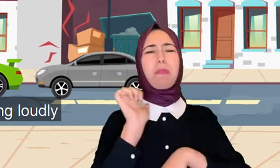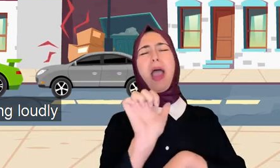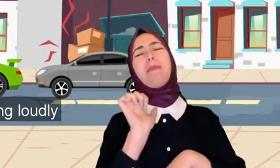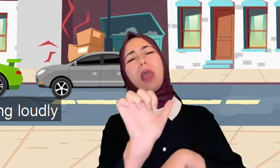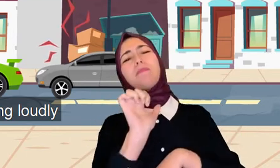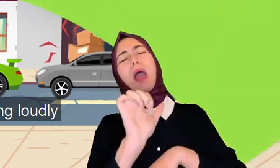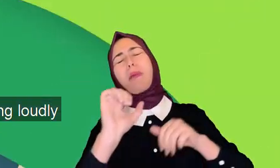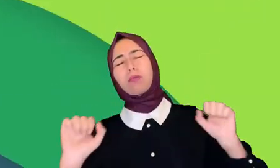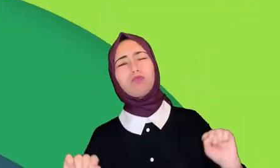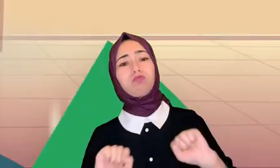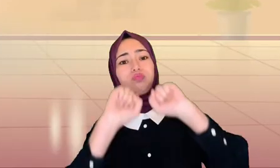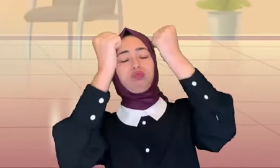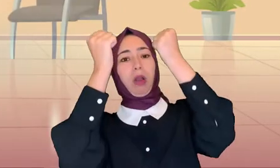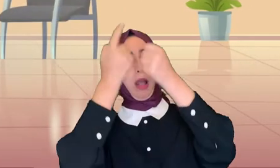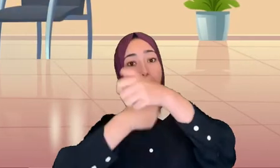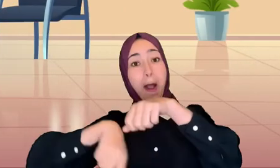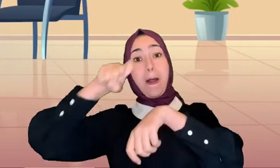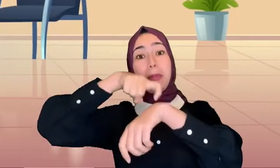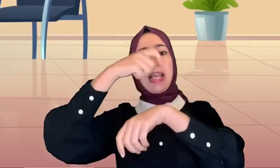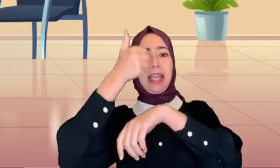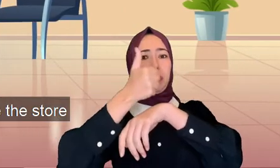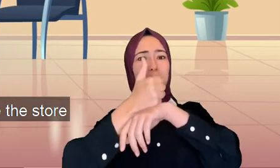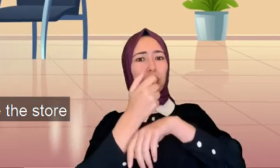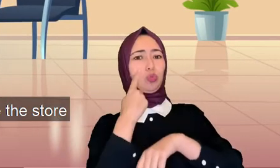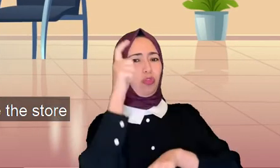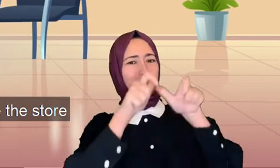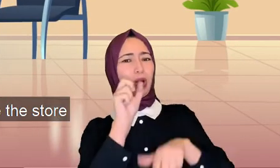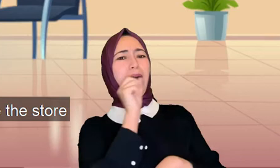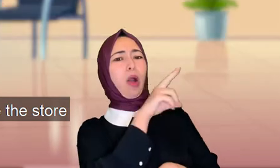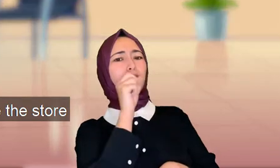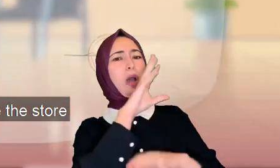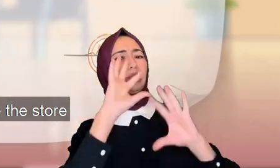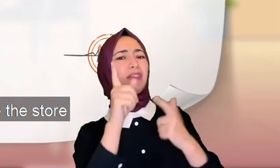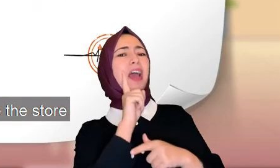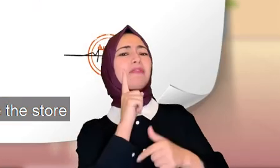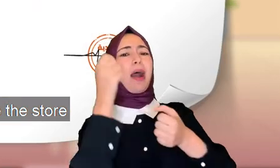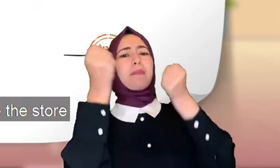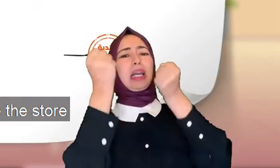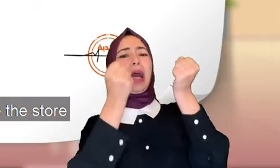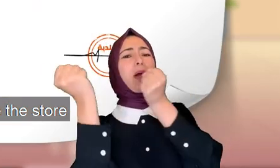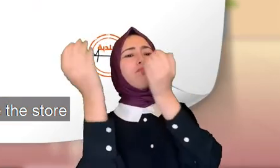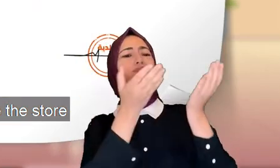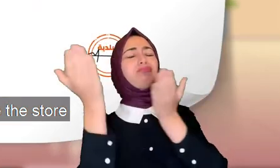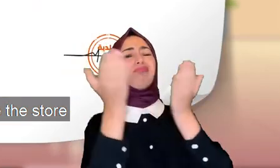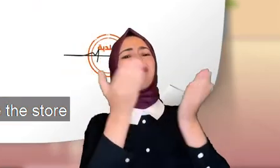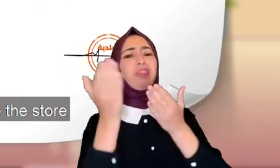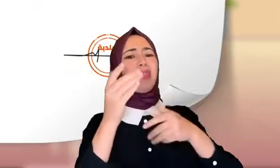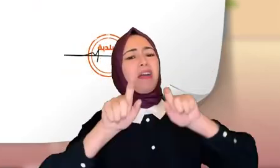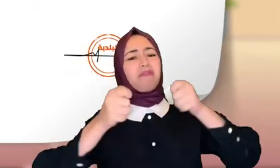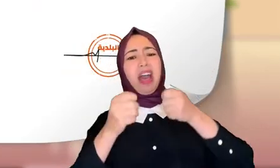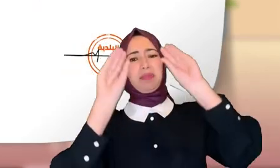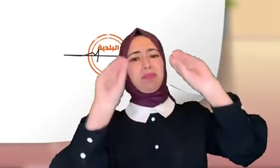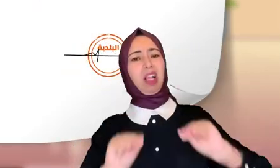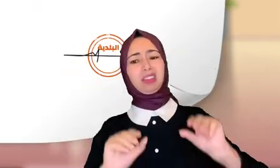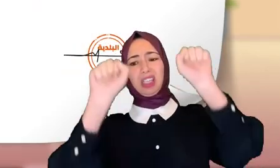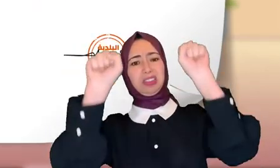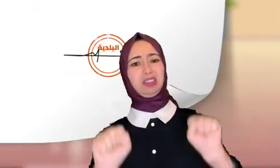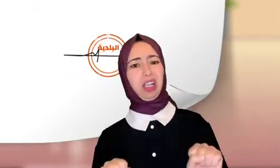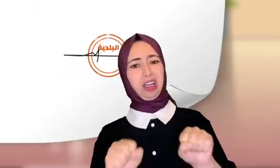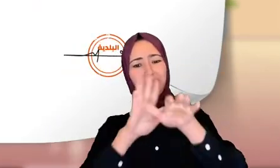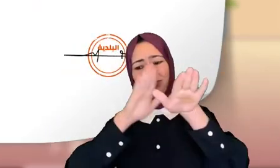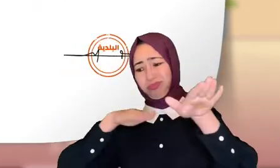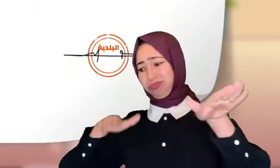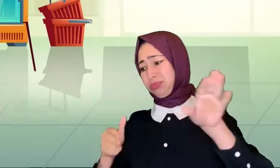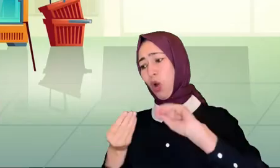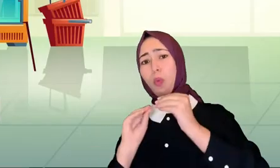والتزمير عامل حالة. رئيس البلدية ونظراً للتشكيات خذ قرار بالغلق النهائي للمغازة على خطرها تعطل في